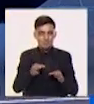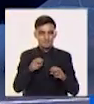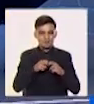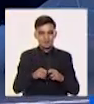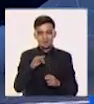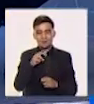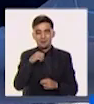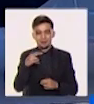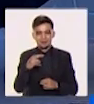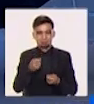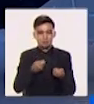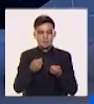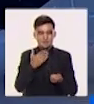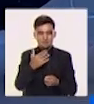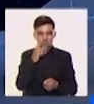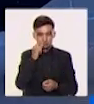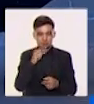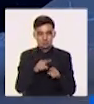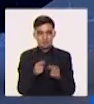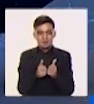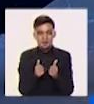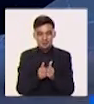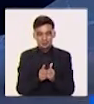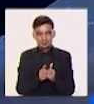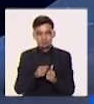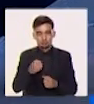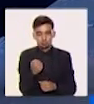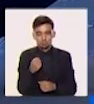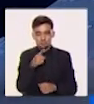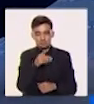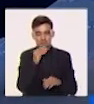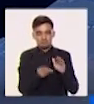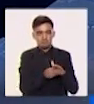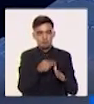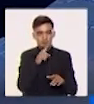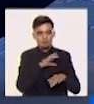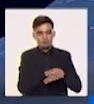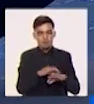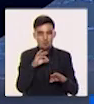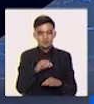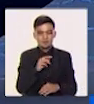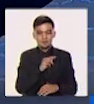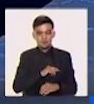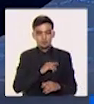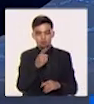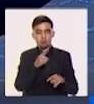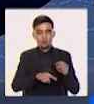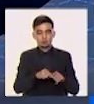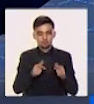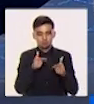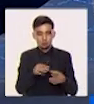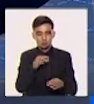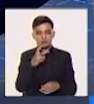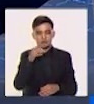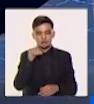Кадр департаментін басқарған жұбайын жақын досы жемқор деп жала тауып, туысын жұмысқа тұрғызғаны үшін 200 мың теңге ақша сұрады деп